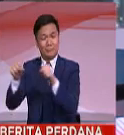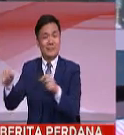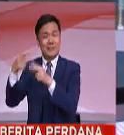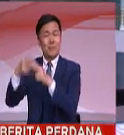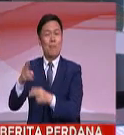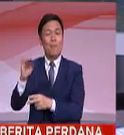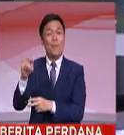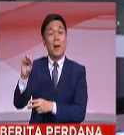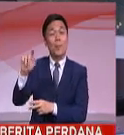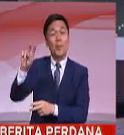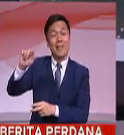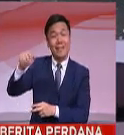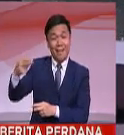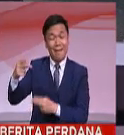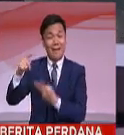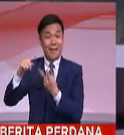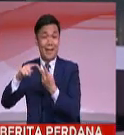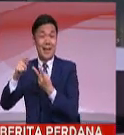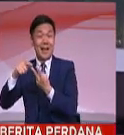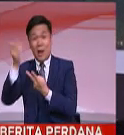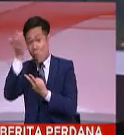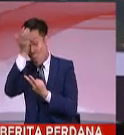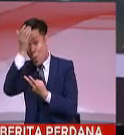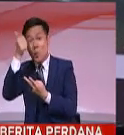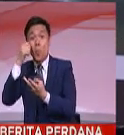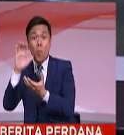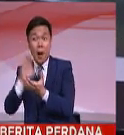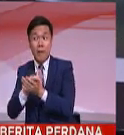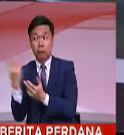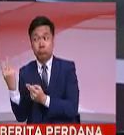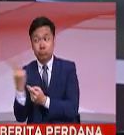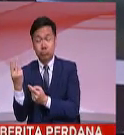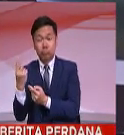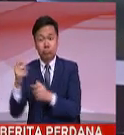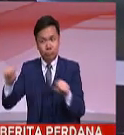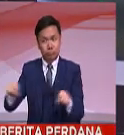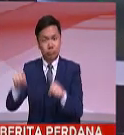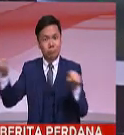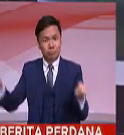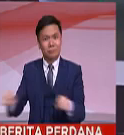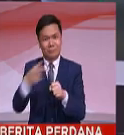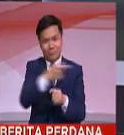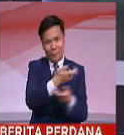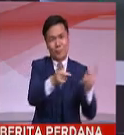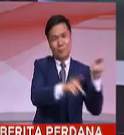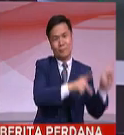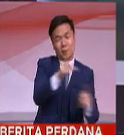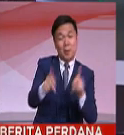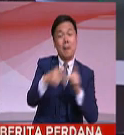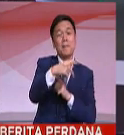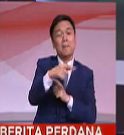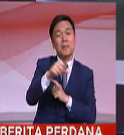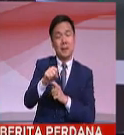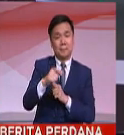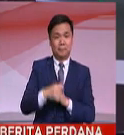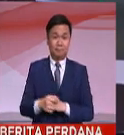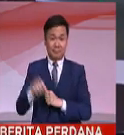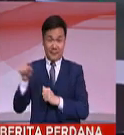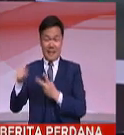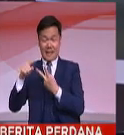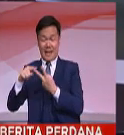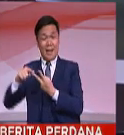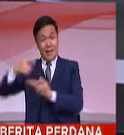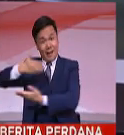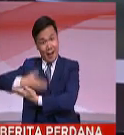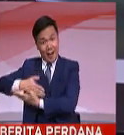Shah dan Raja Permaisuri Agong Tunku Hajah Azizah Aminah Maimunah Iskandariah. Pasangan diraja itu bersama anak anda